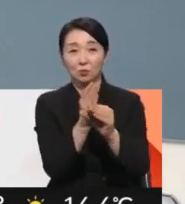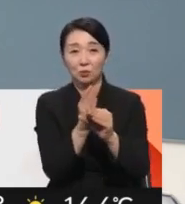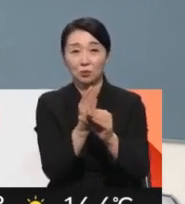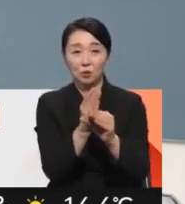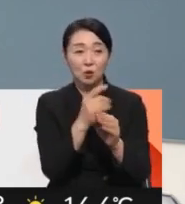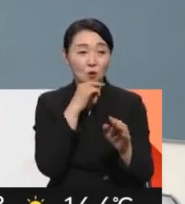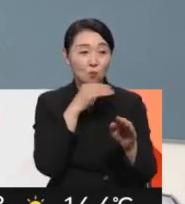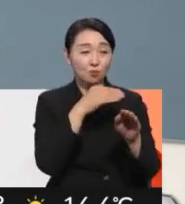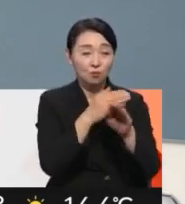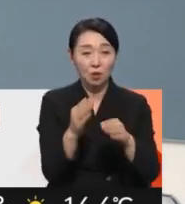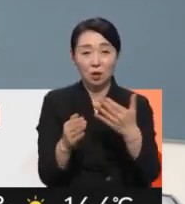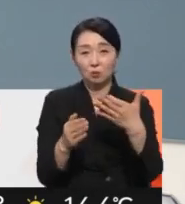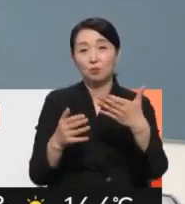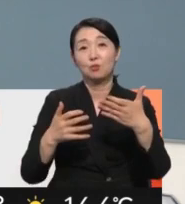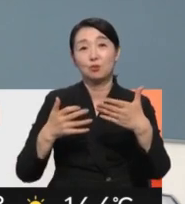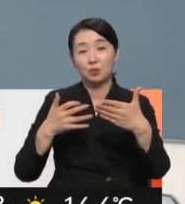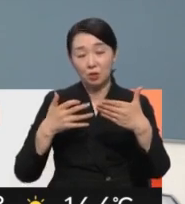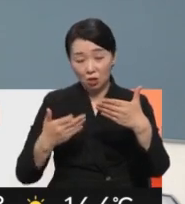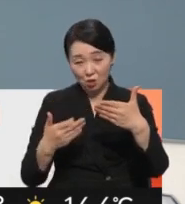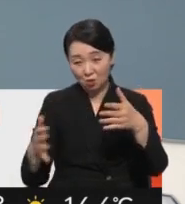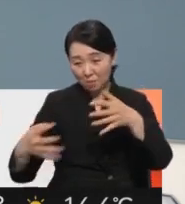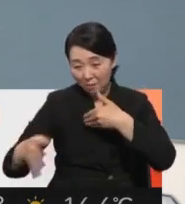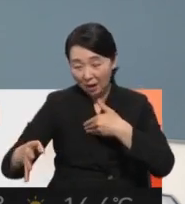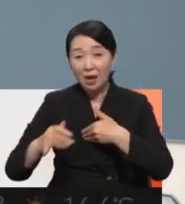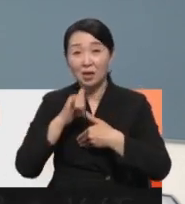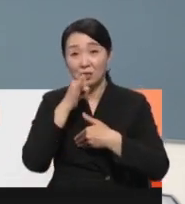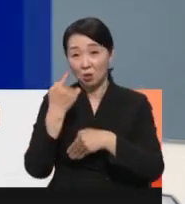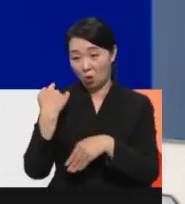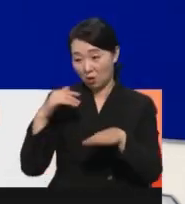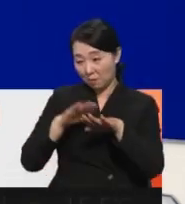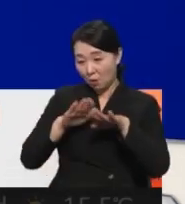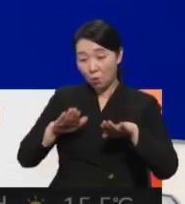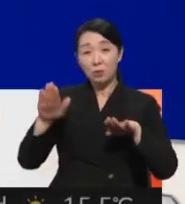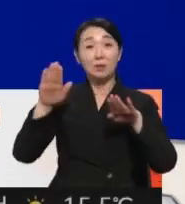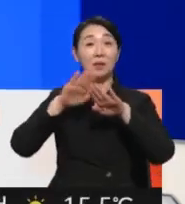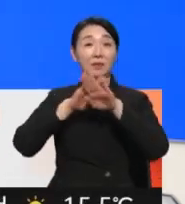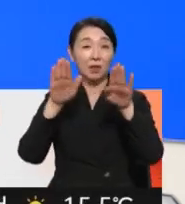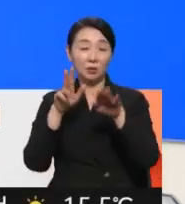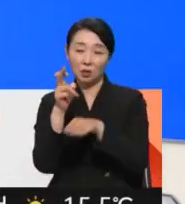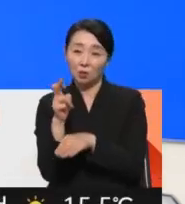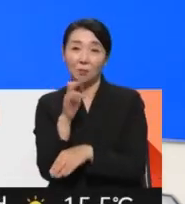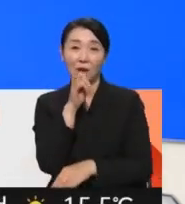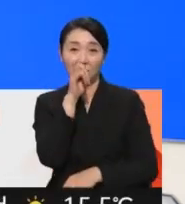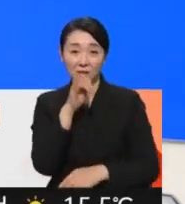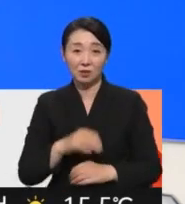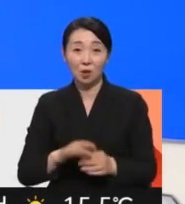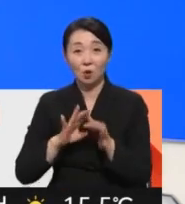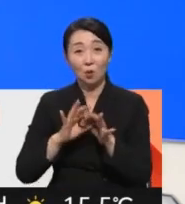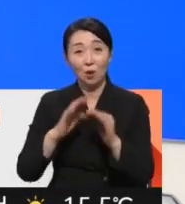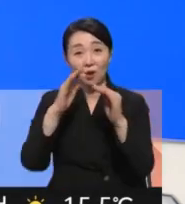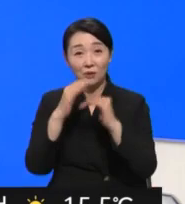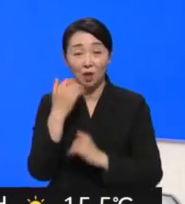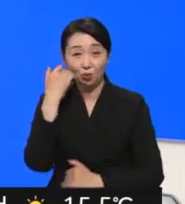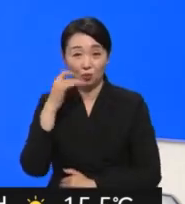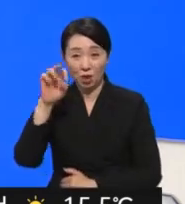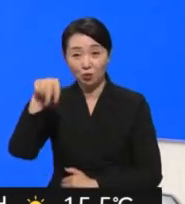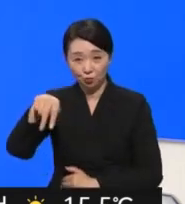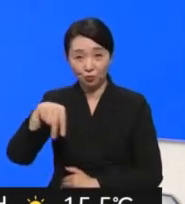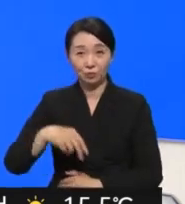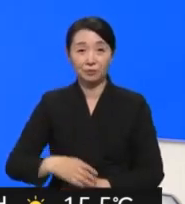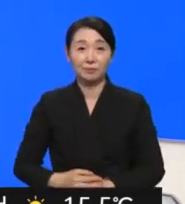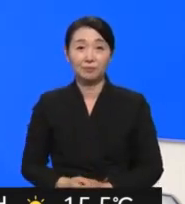9.19 군사합의를 어기는 도발 어젯밤에 이어서 조금 전인 오늘 낮에도 이어갔습니다. 관련 소식을 유한울 체커가